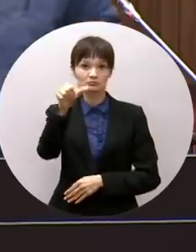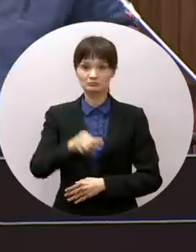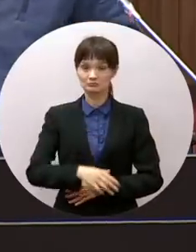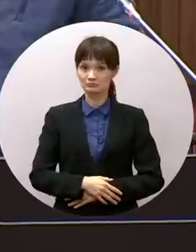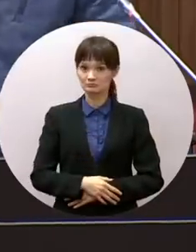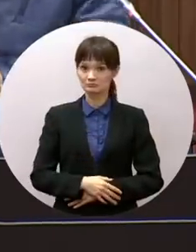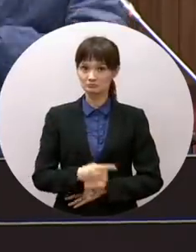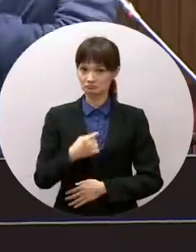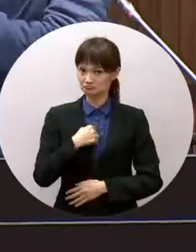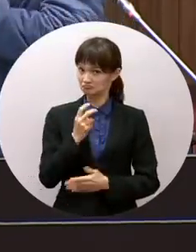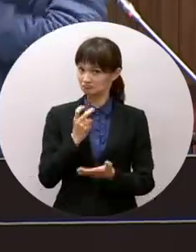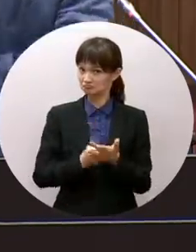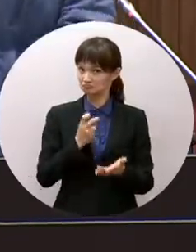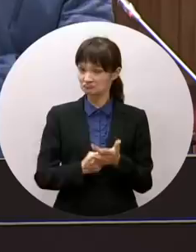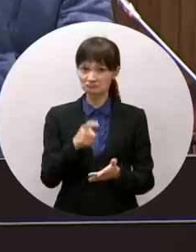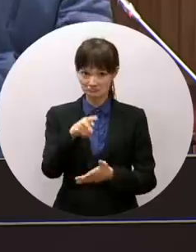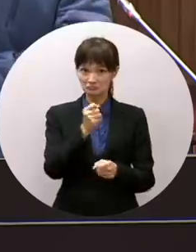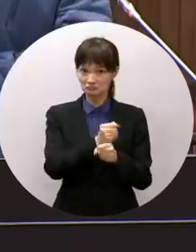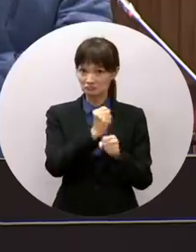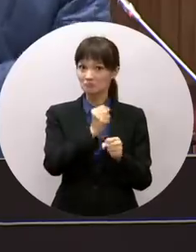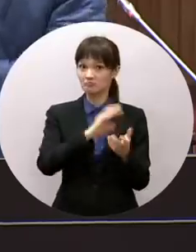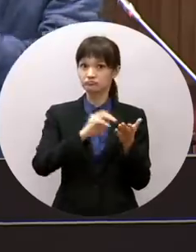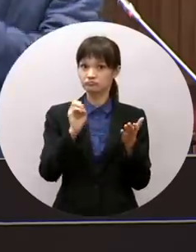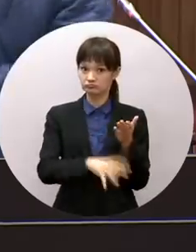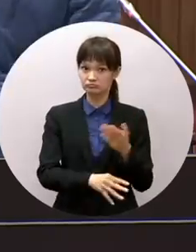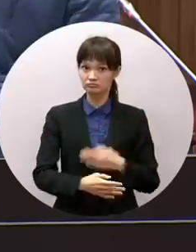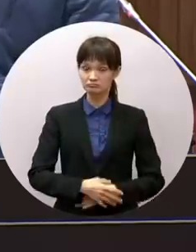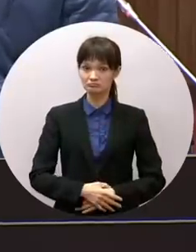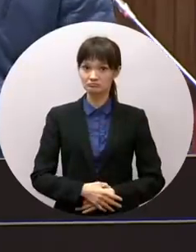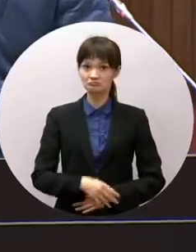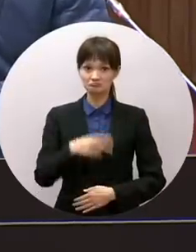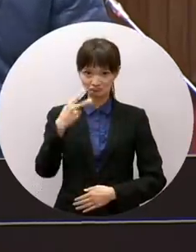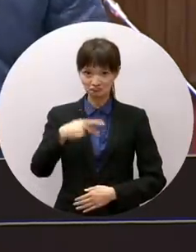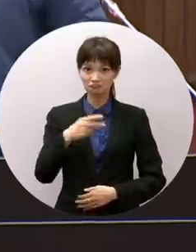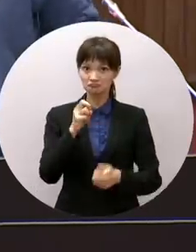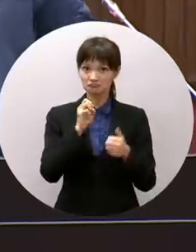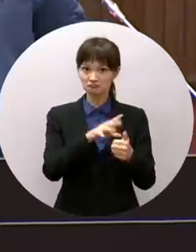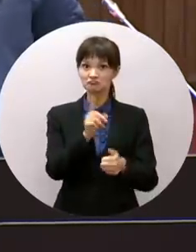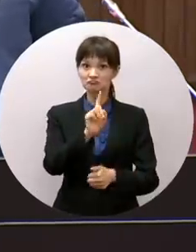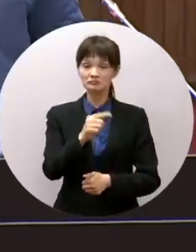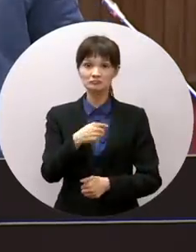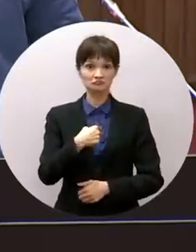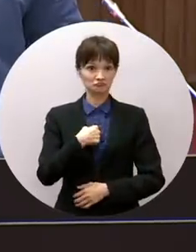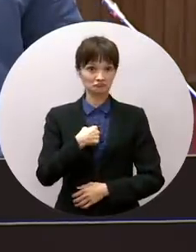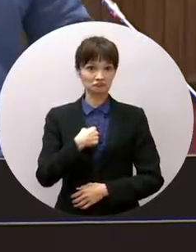严肃了哦，这个是要撤职哦，而且不瞒你说，我有